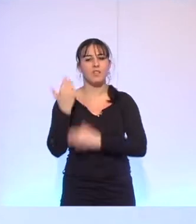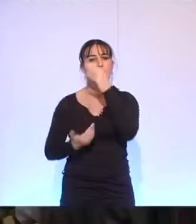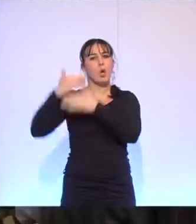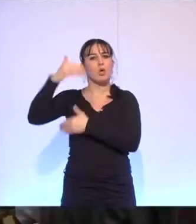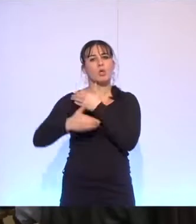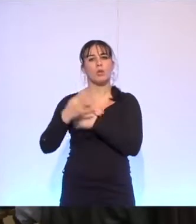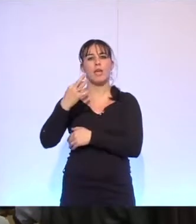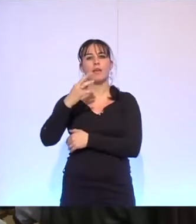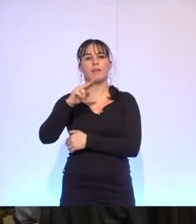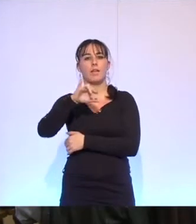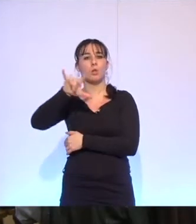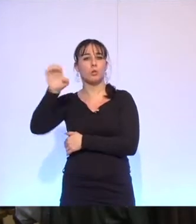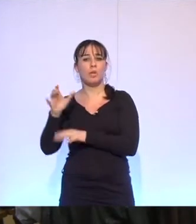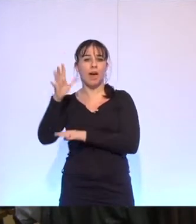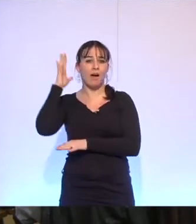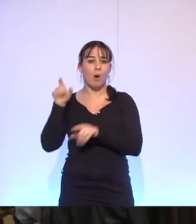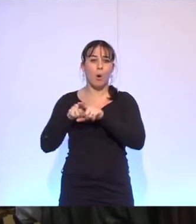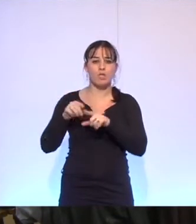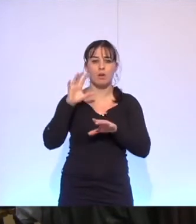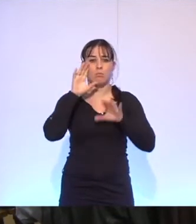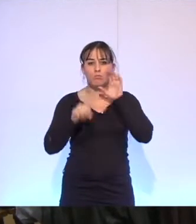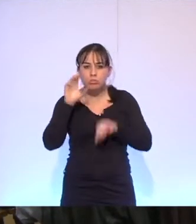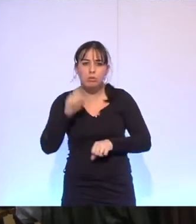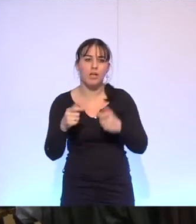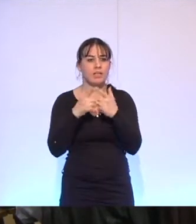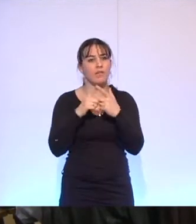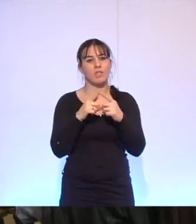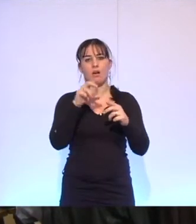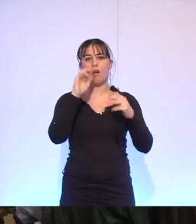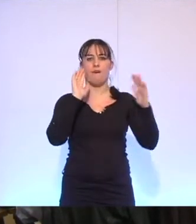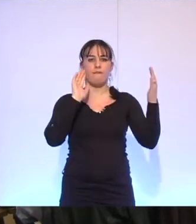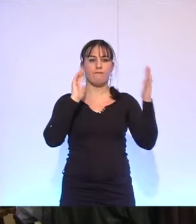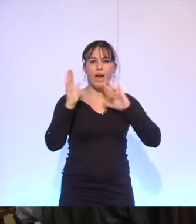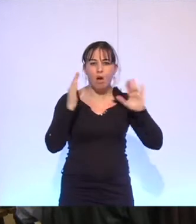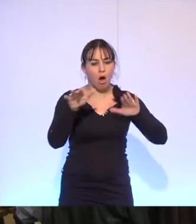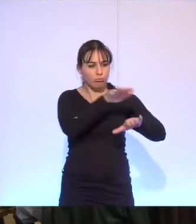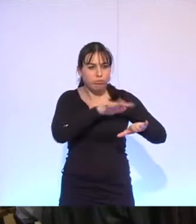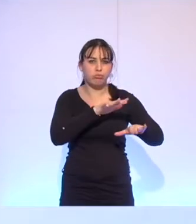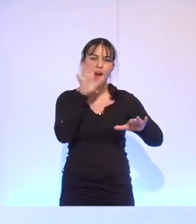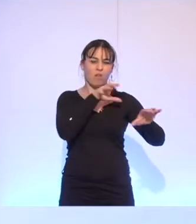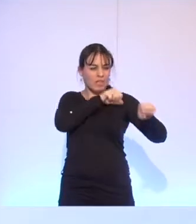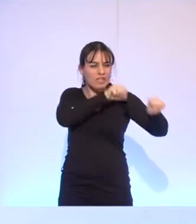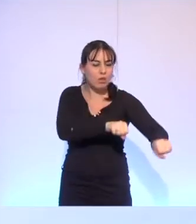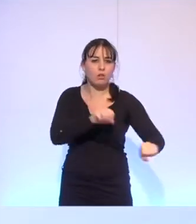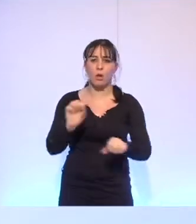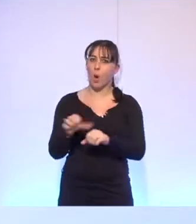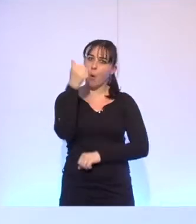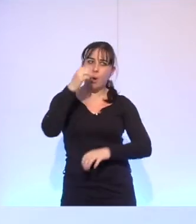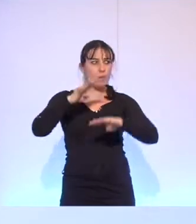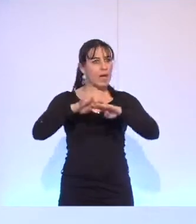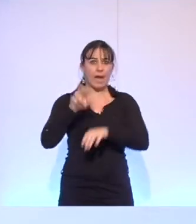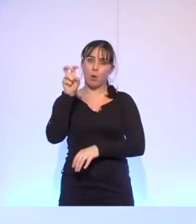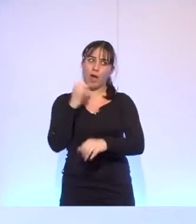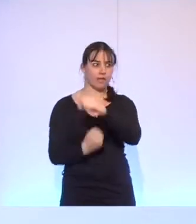Vercors, en passant par les premières mutuelles ouvrières, du premier planning familial jusqu'au premier écoquartier, en passant par le retour du